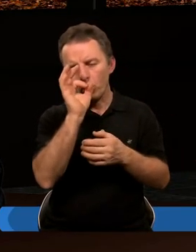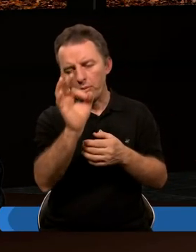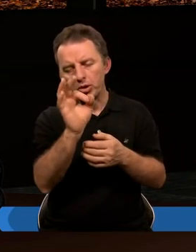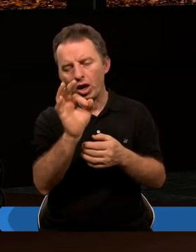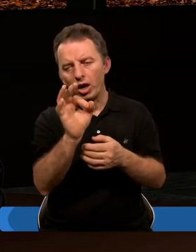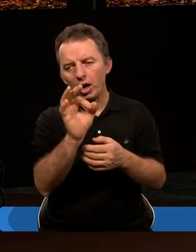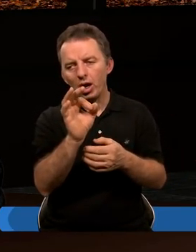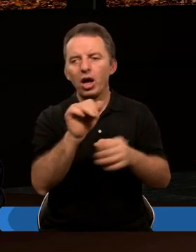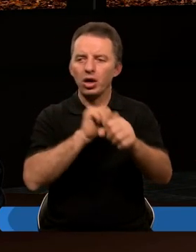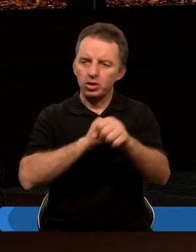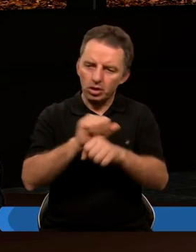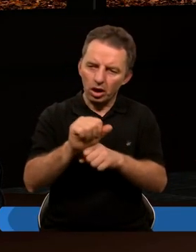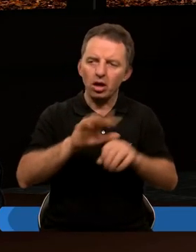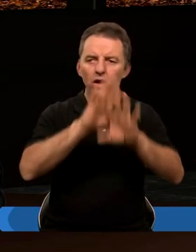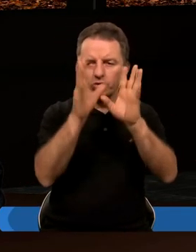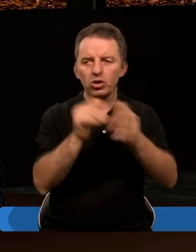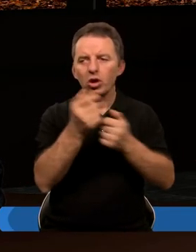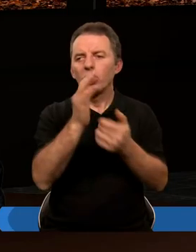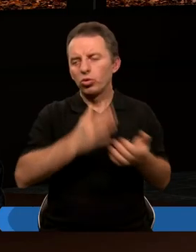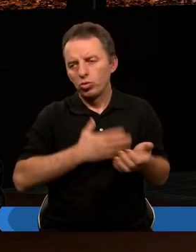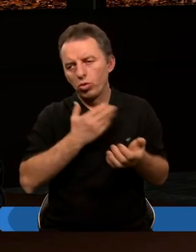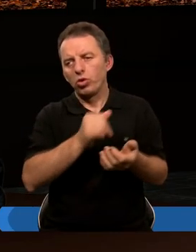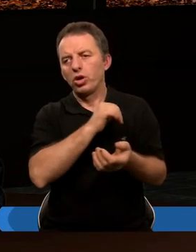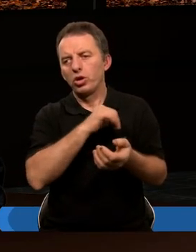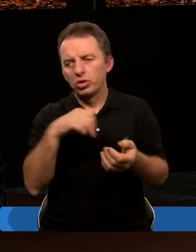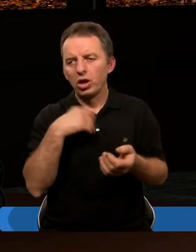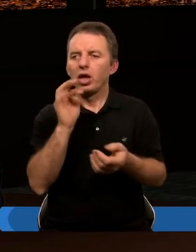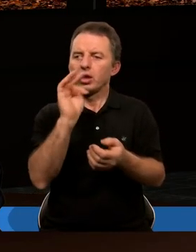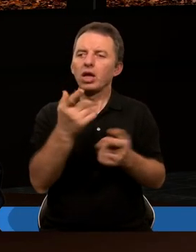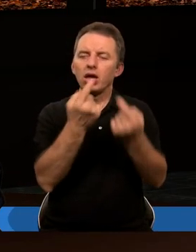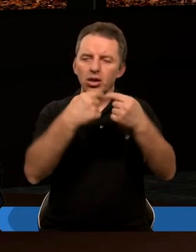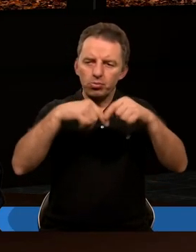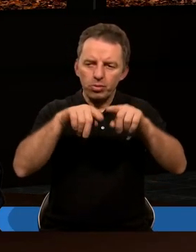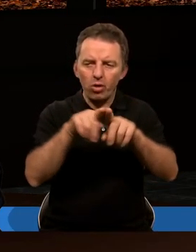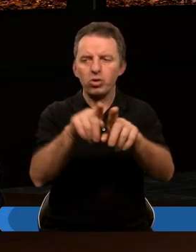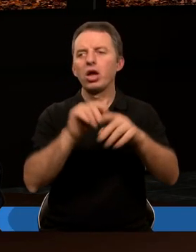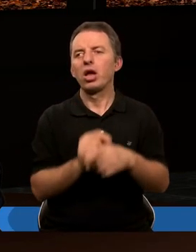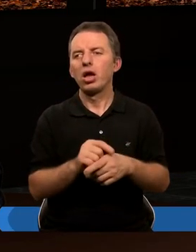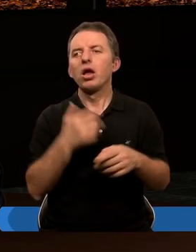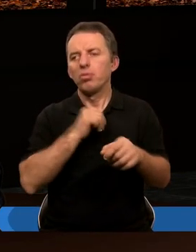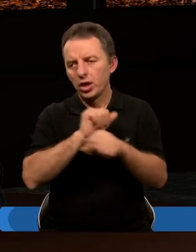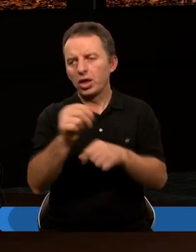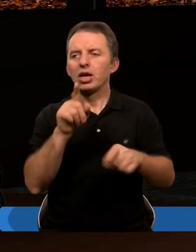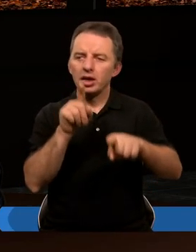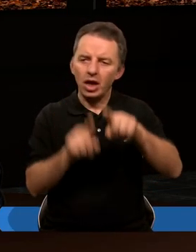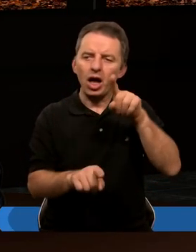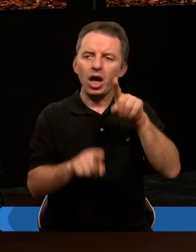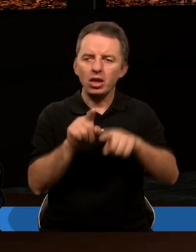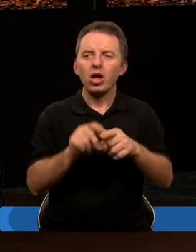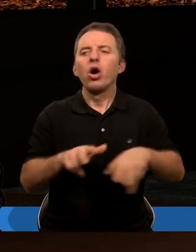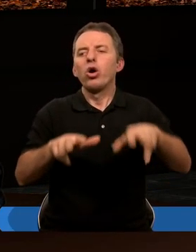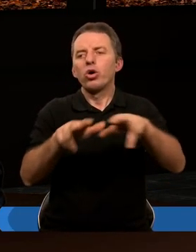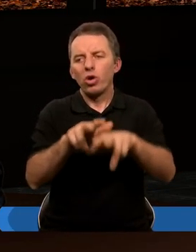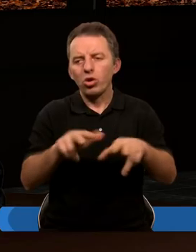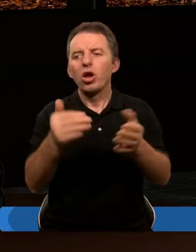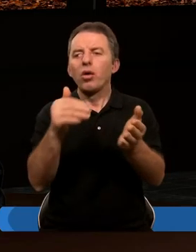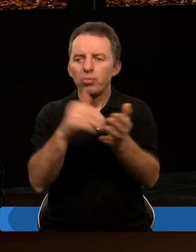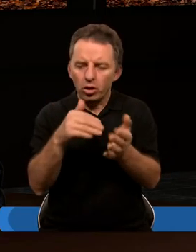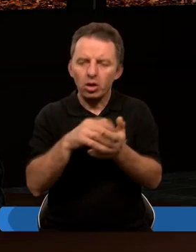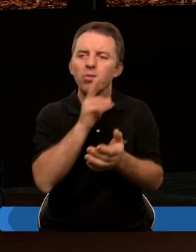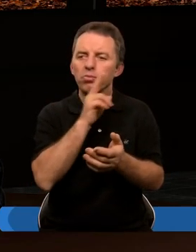i jest wszystko zrobione, żebyśmy czuli się tacy spełnieni, bo my jesteśmy z natury rodzinni. My naprawdę